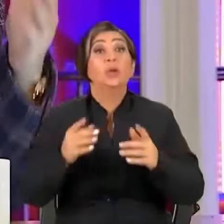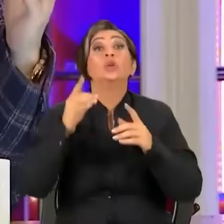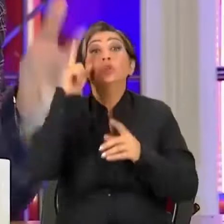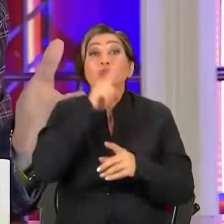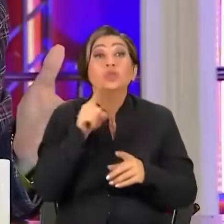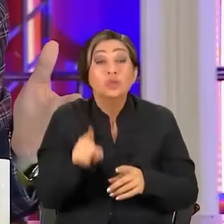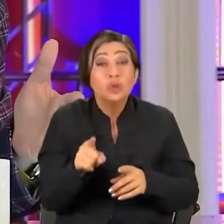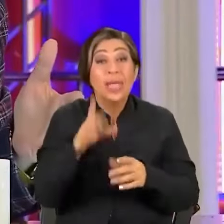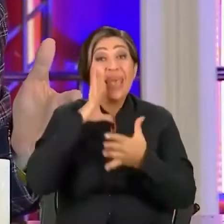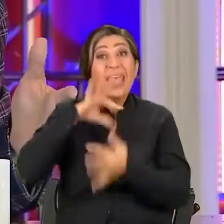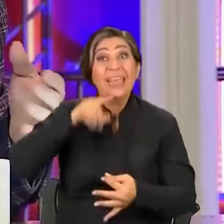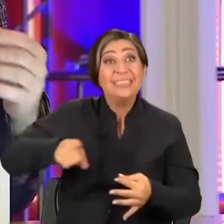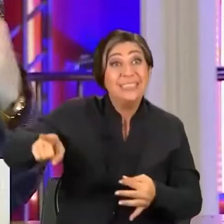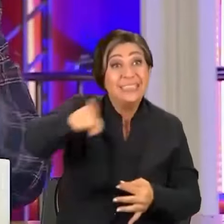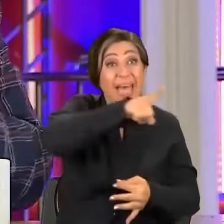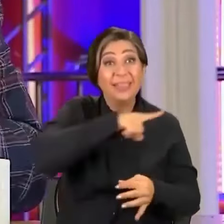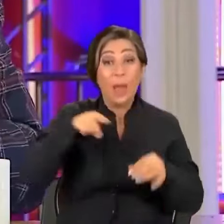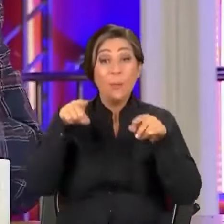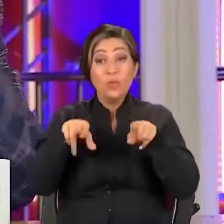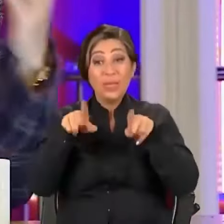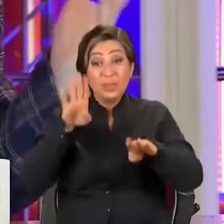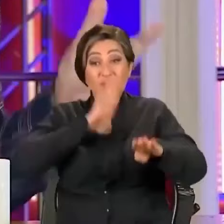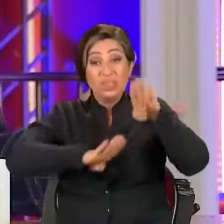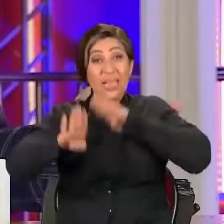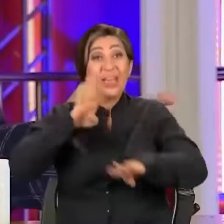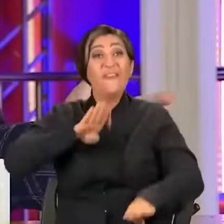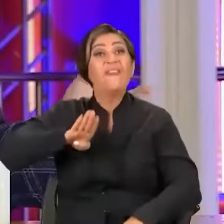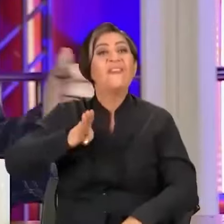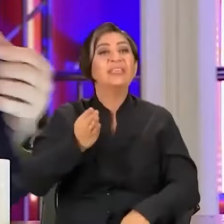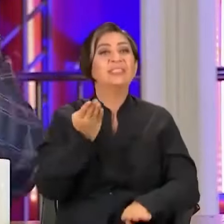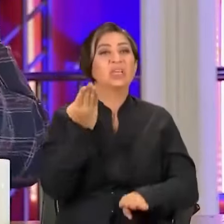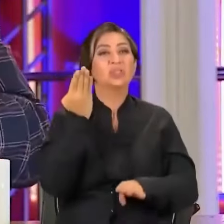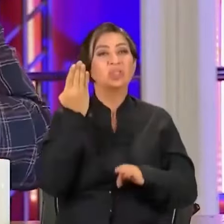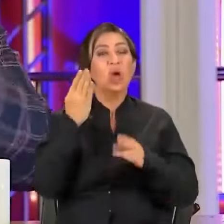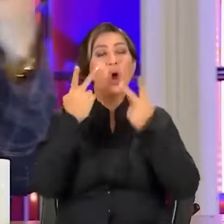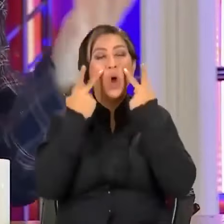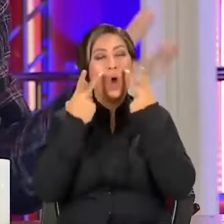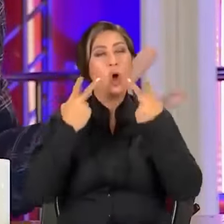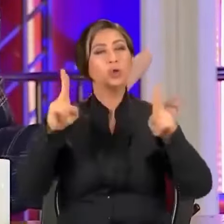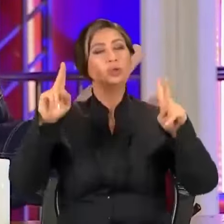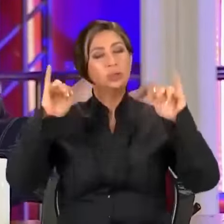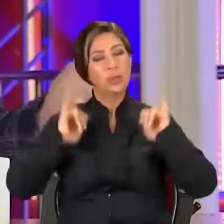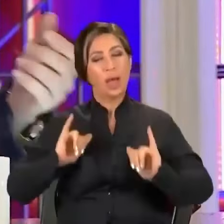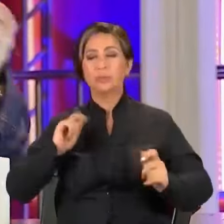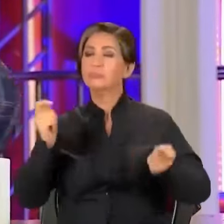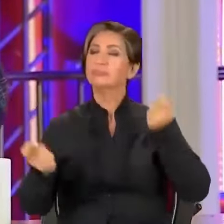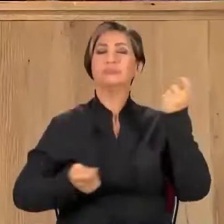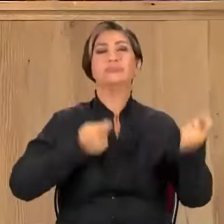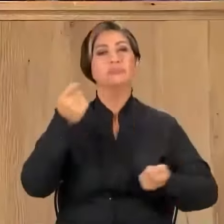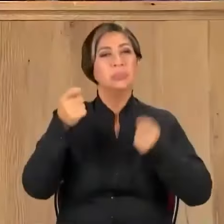Çünkü insanlar bu gibi şikayetlerinden vazgeçerler, özgür hareket etmekten